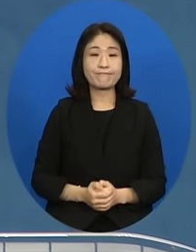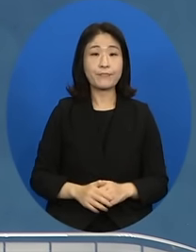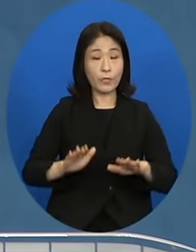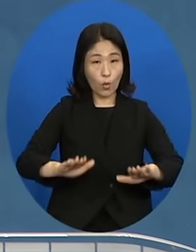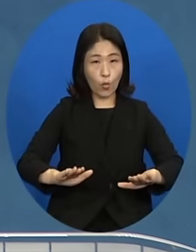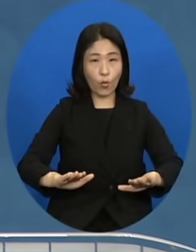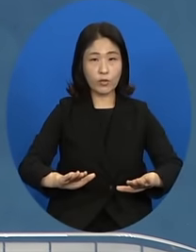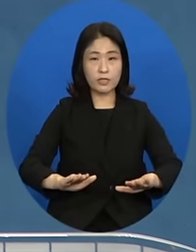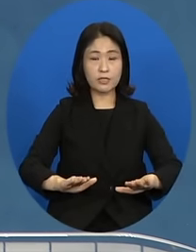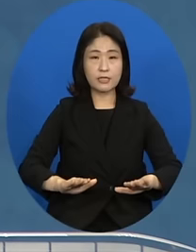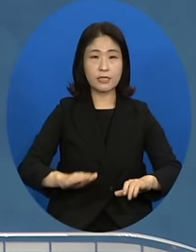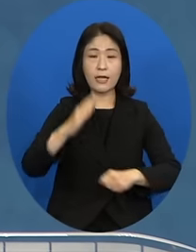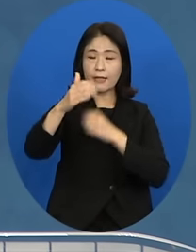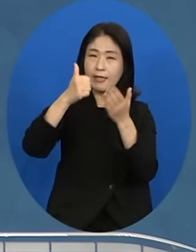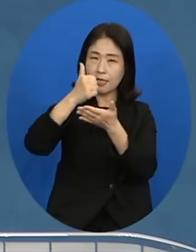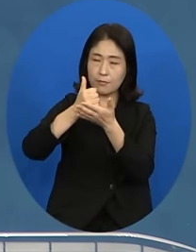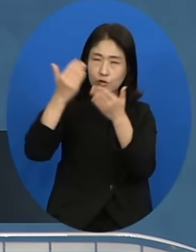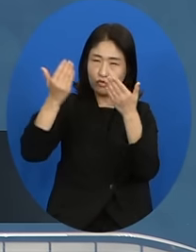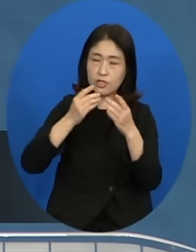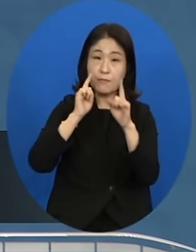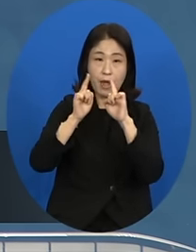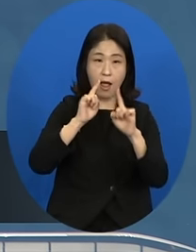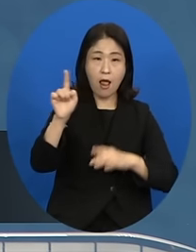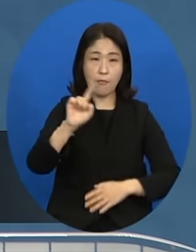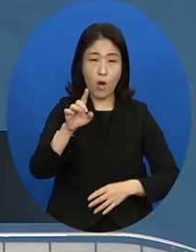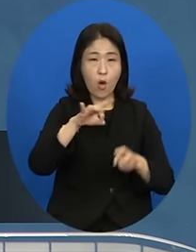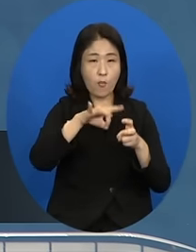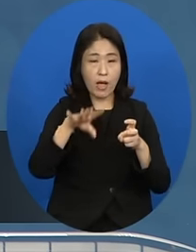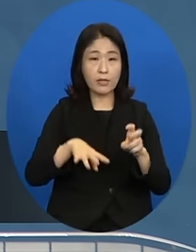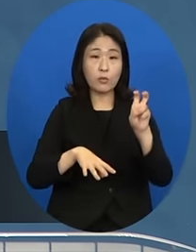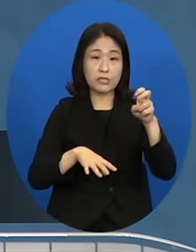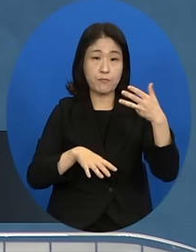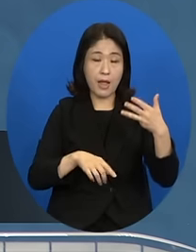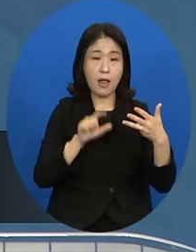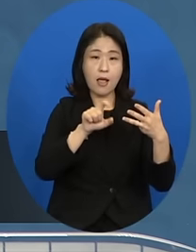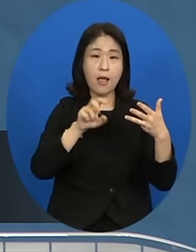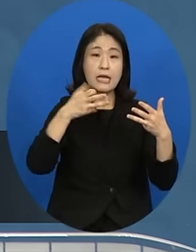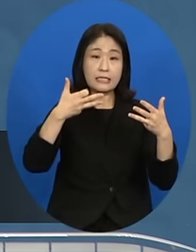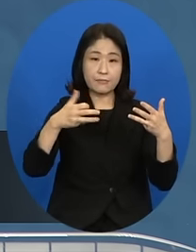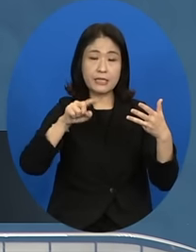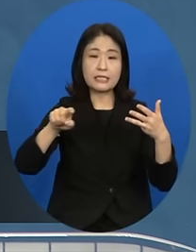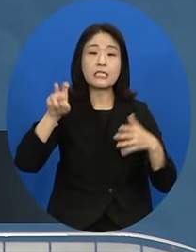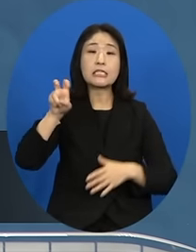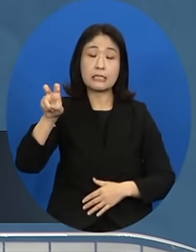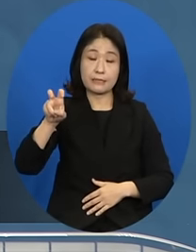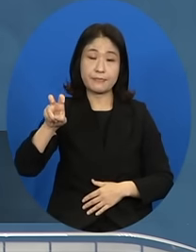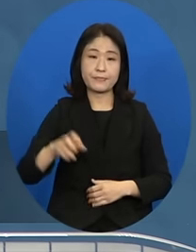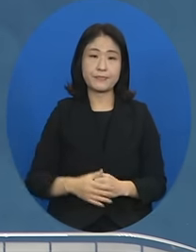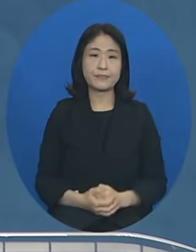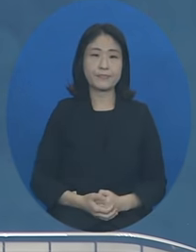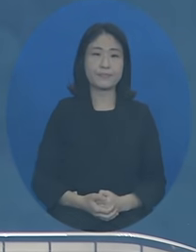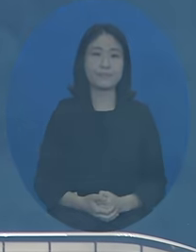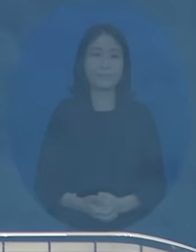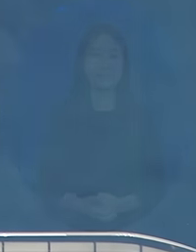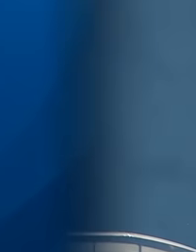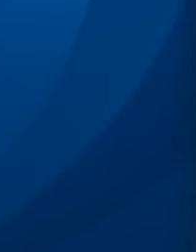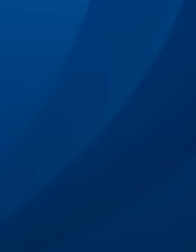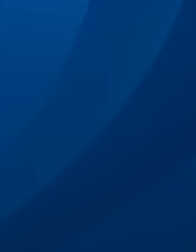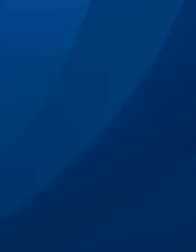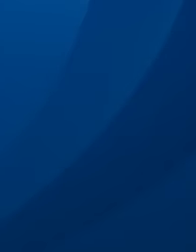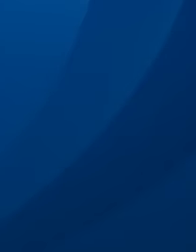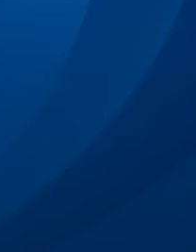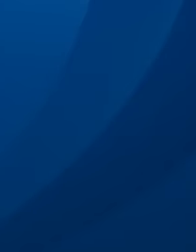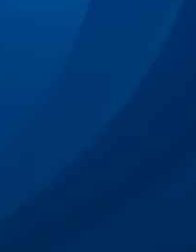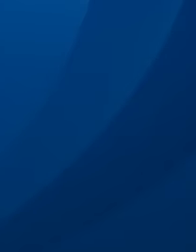오늘 우리에게 주시는 하나님의 말씀은 마태복음 28장 18절에서 20절까지의 말씀입니다.